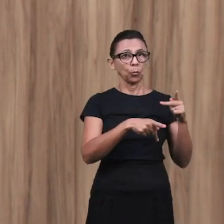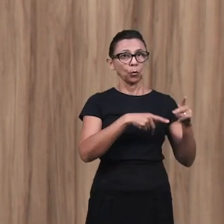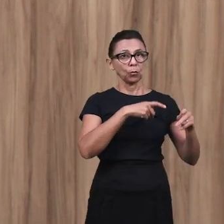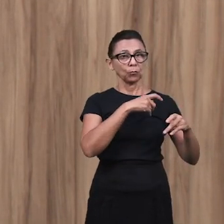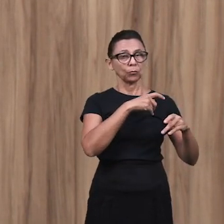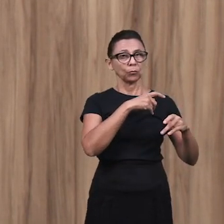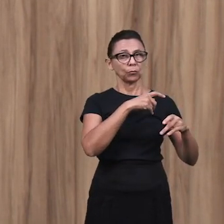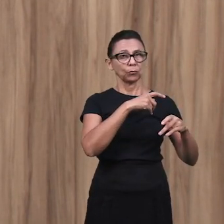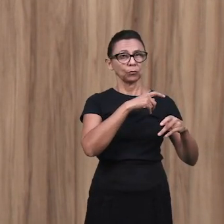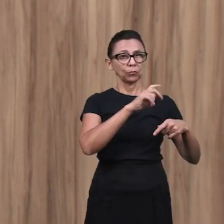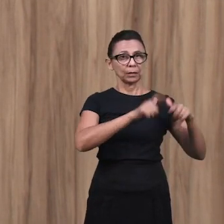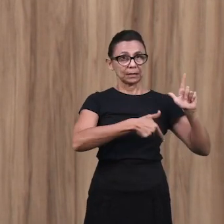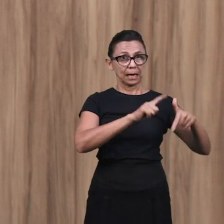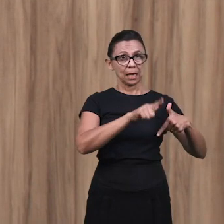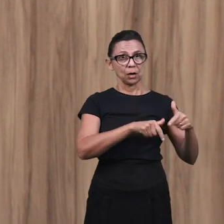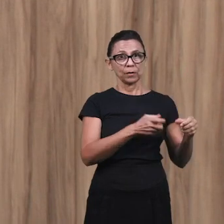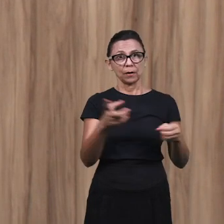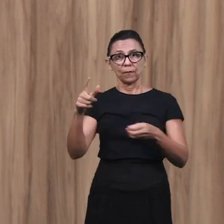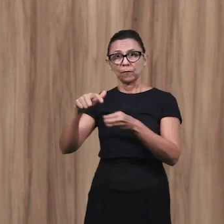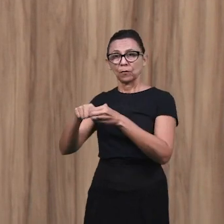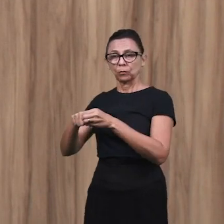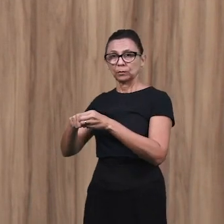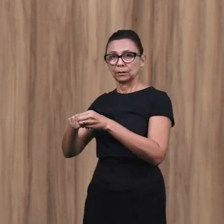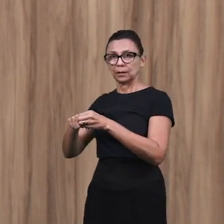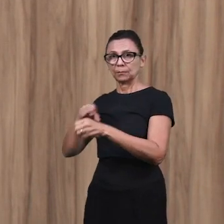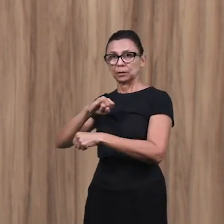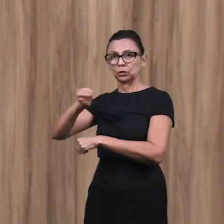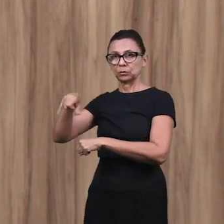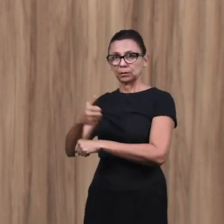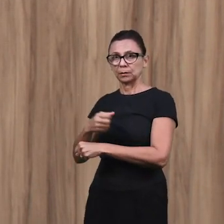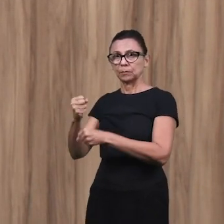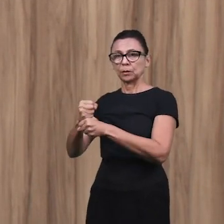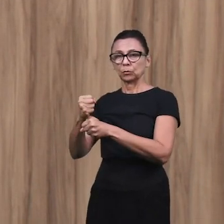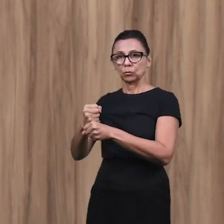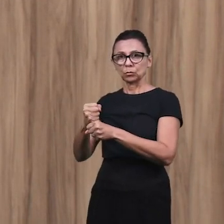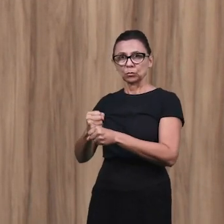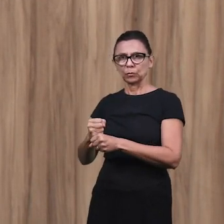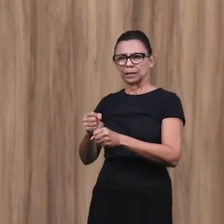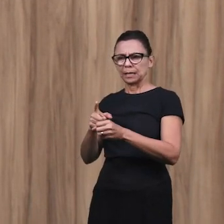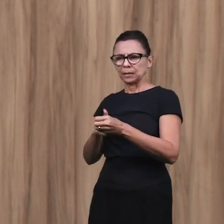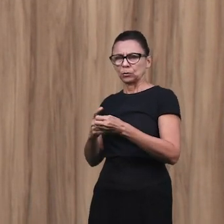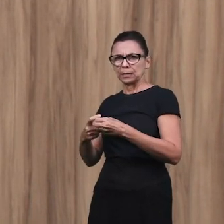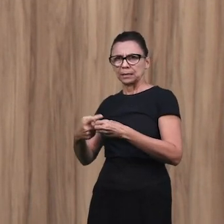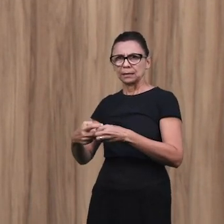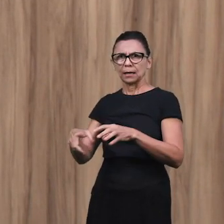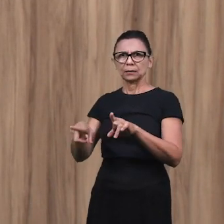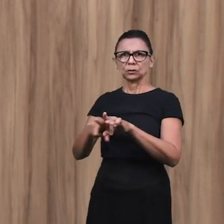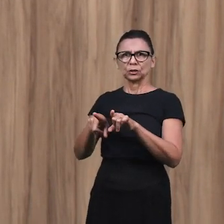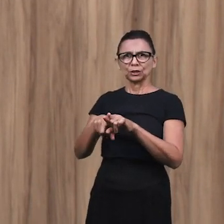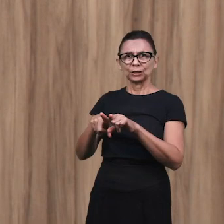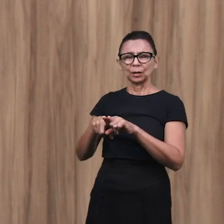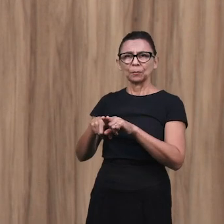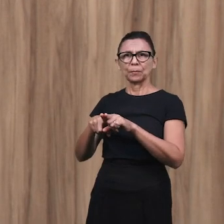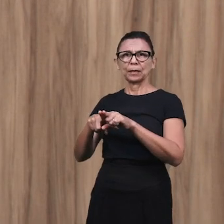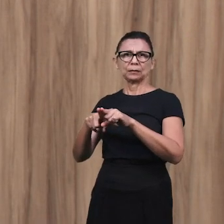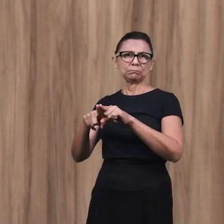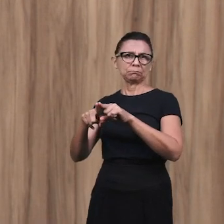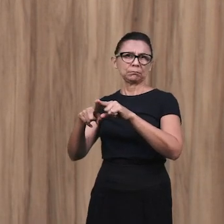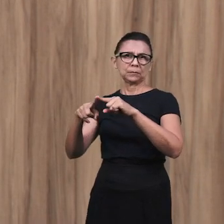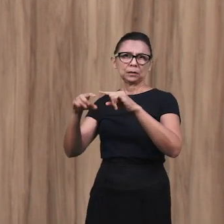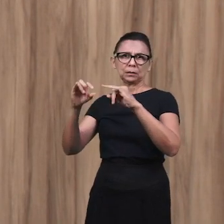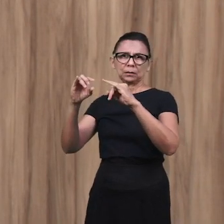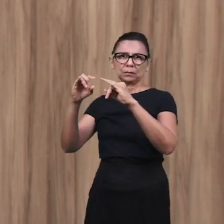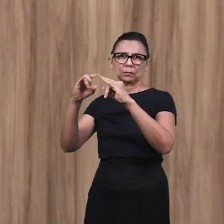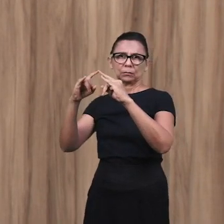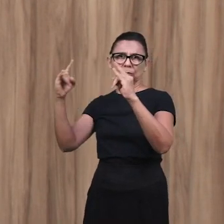les Juifs qui avaient revenu à Jérusalem à reconstruire la ville et le temple. Et, pareillement,